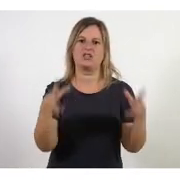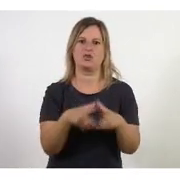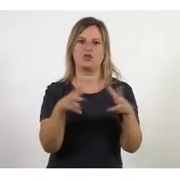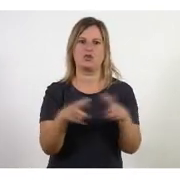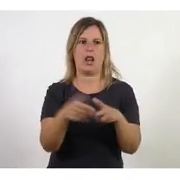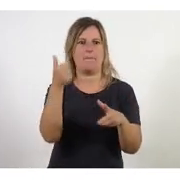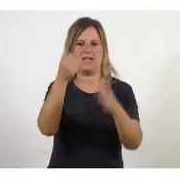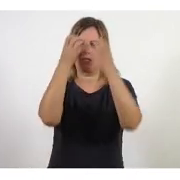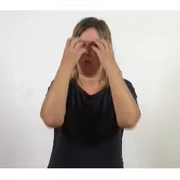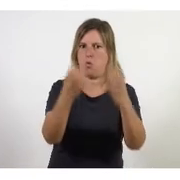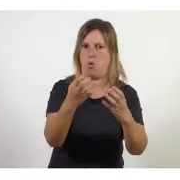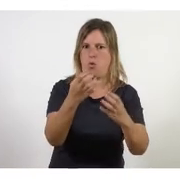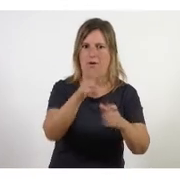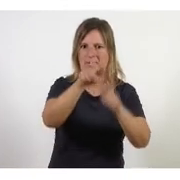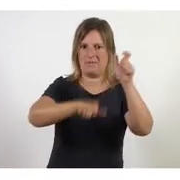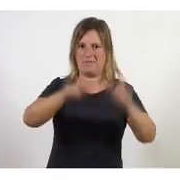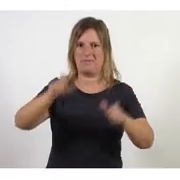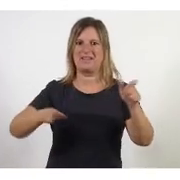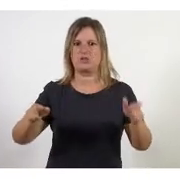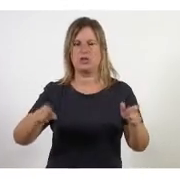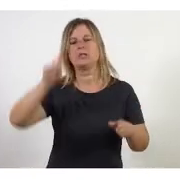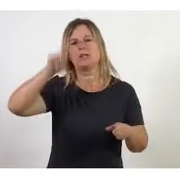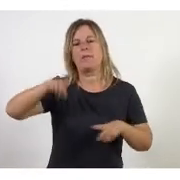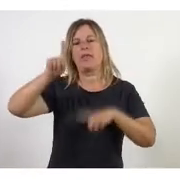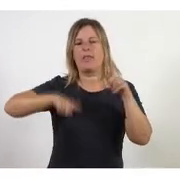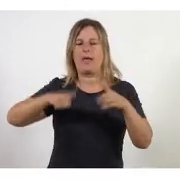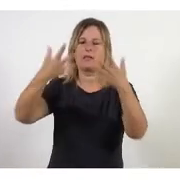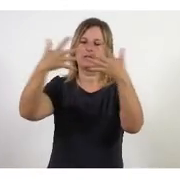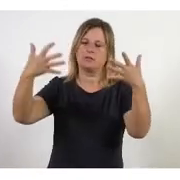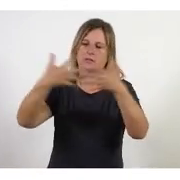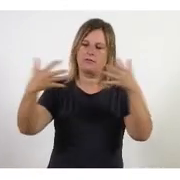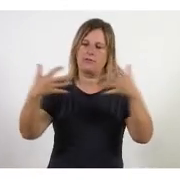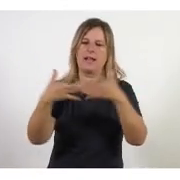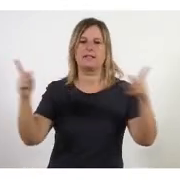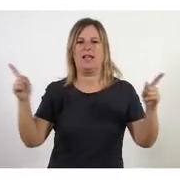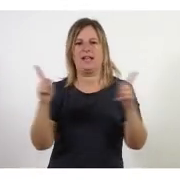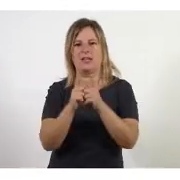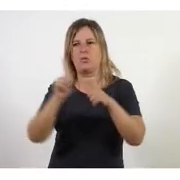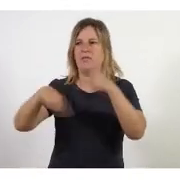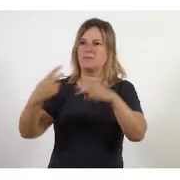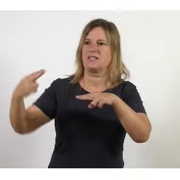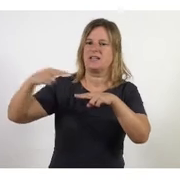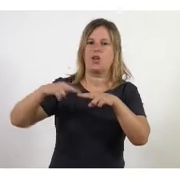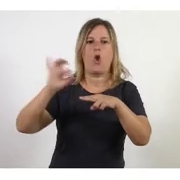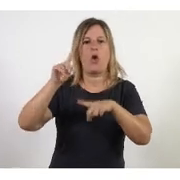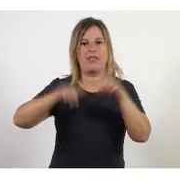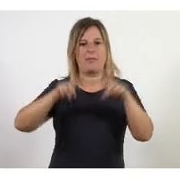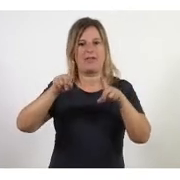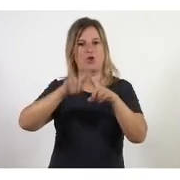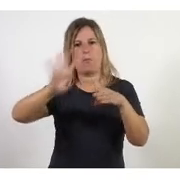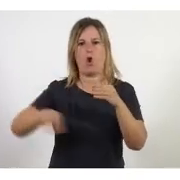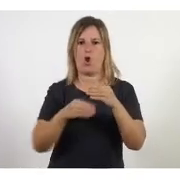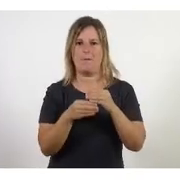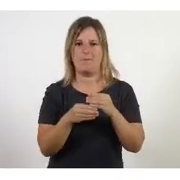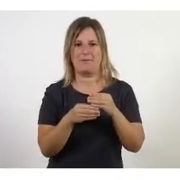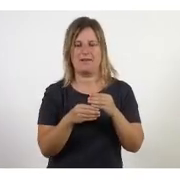impacte que també pots fer-ho, l'article resum, que després publiques el link, o pot ser un complement. Jo molt sovint